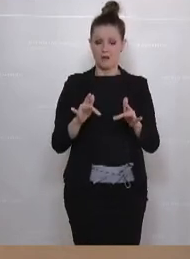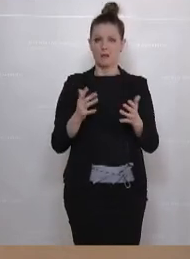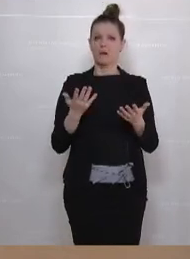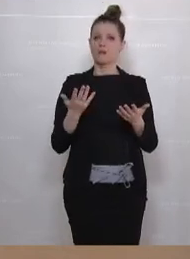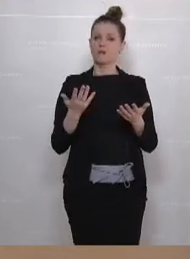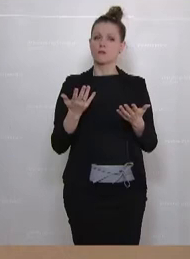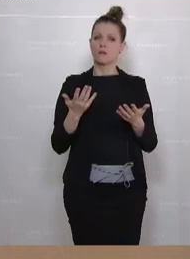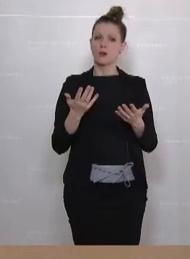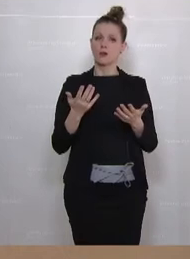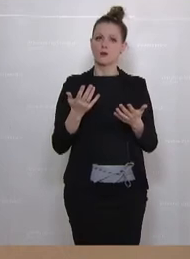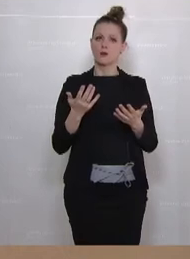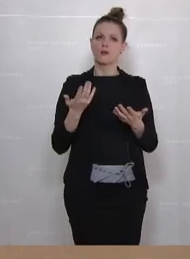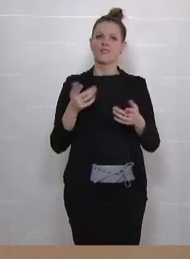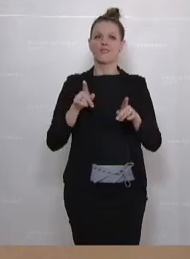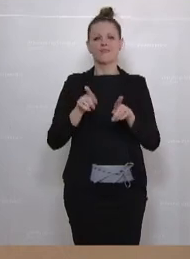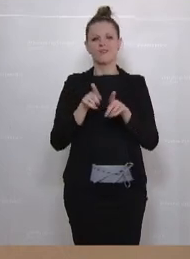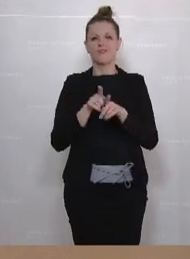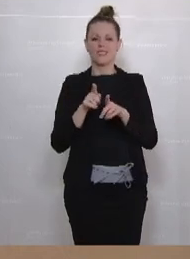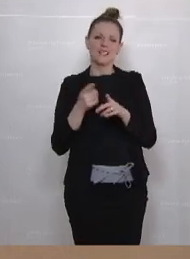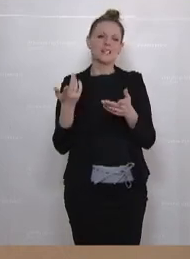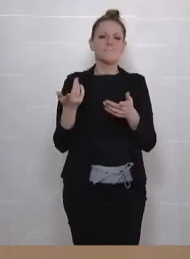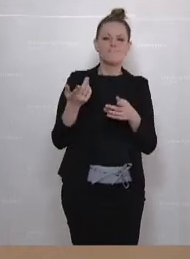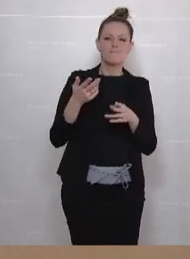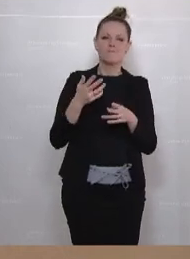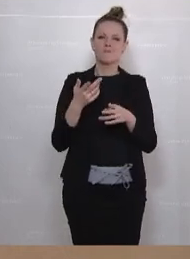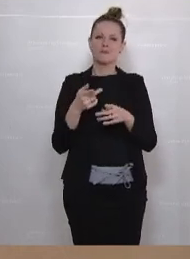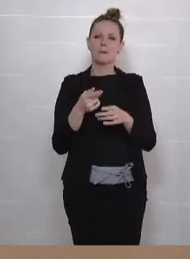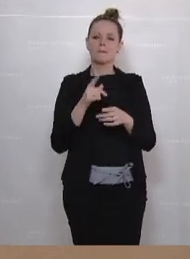Ihnen Sticks and Carrots, würde man auf Englisch sagen, sozusagen